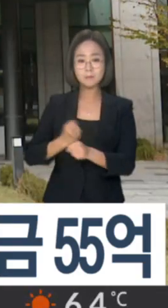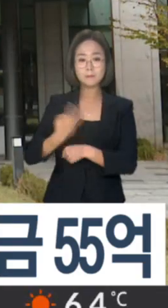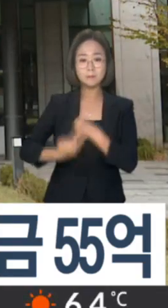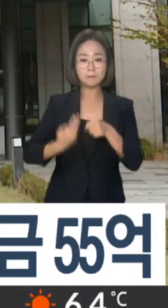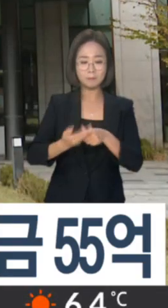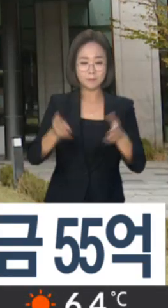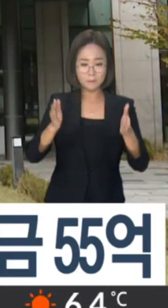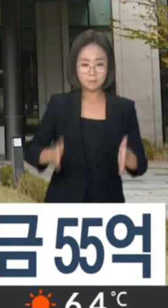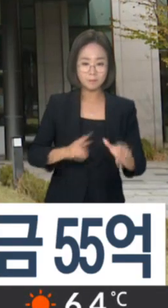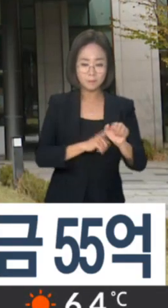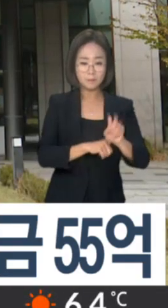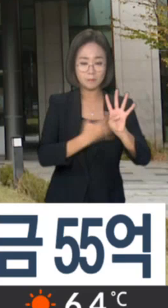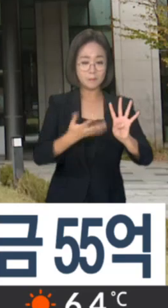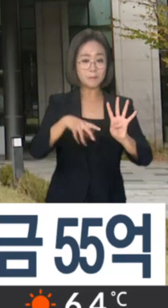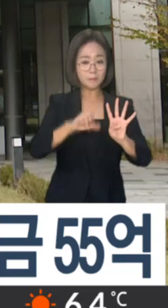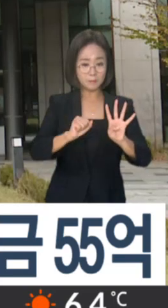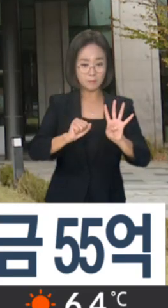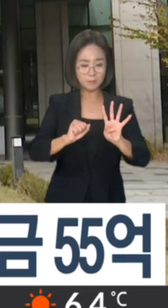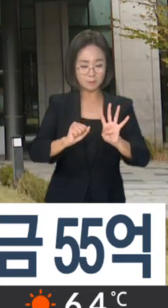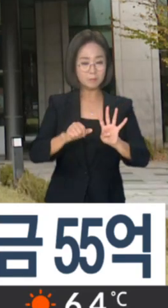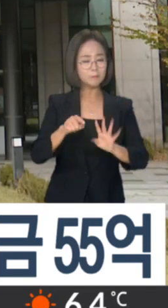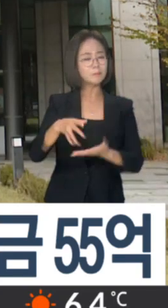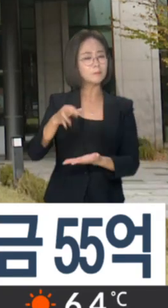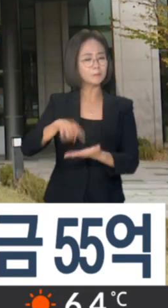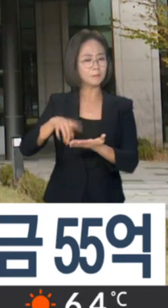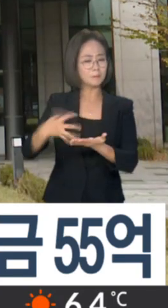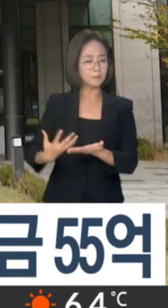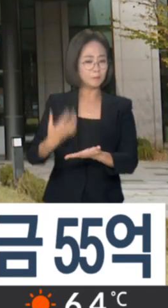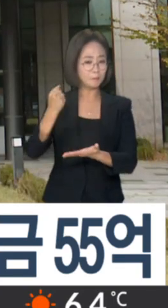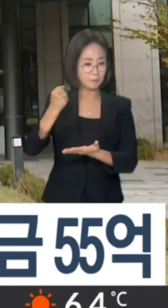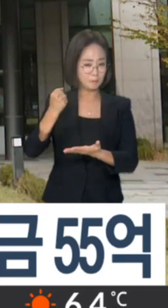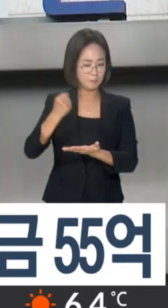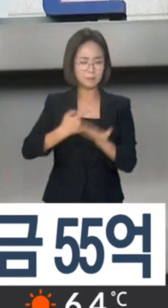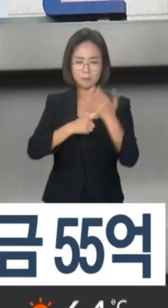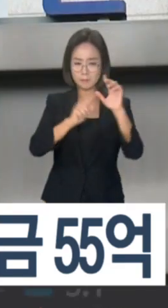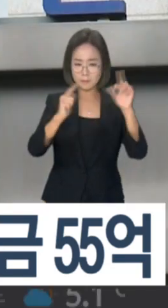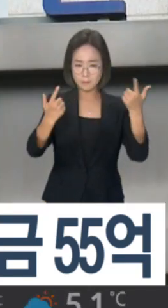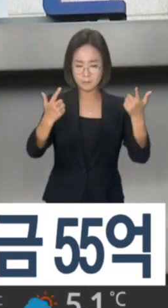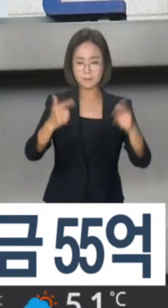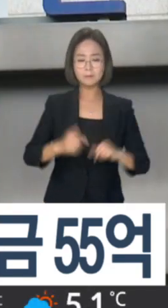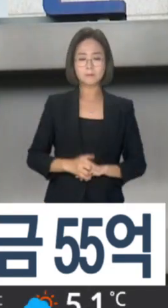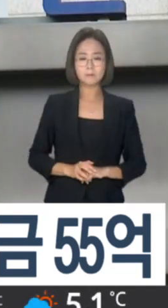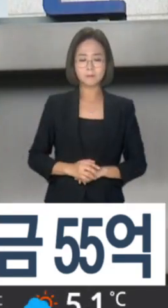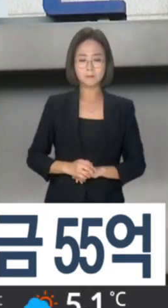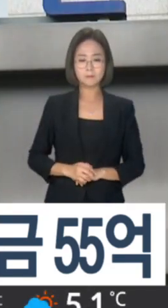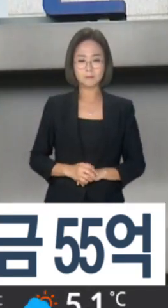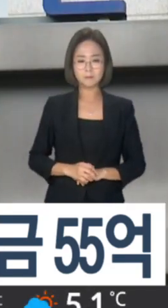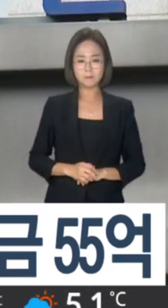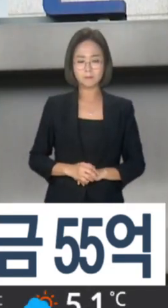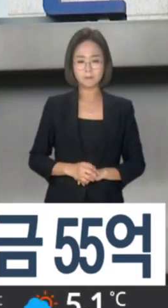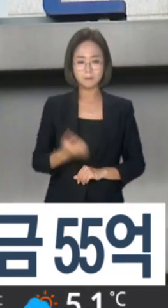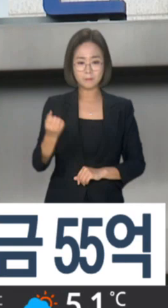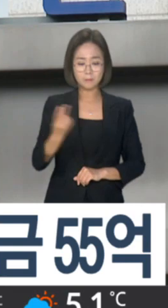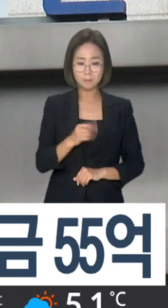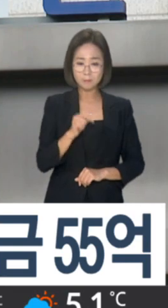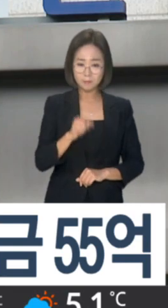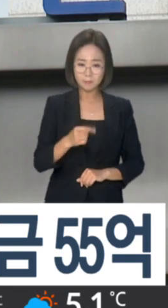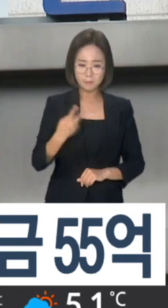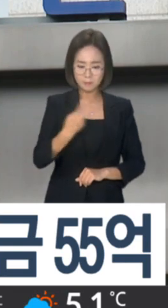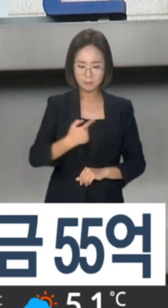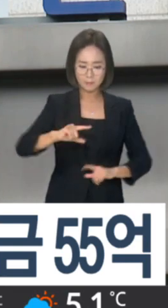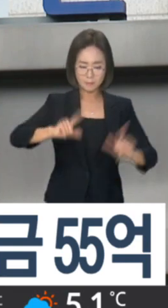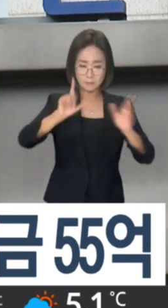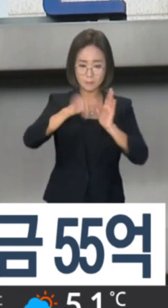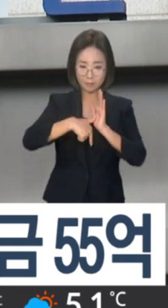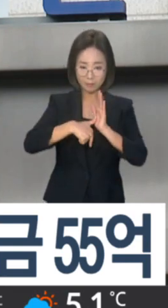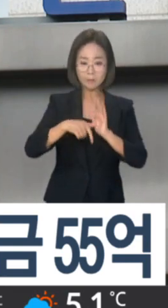3년간 54억여 원의 부가가치세와 종합소득세를 내지 않은 것으로 조사됐습니다. A씨는